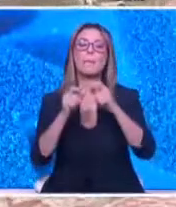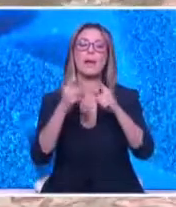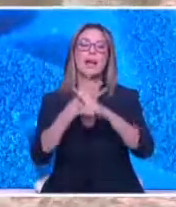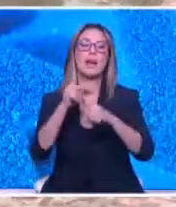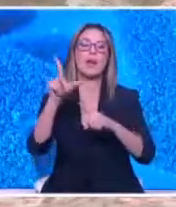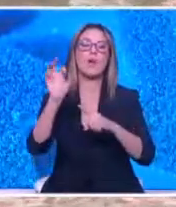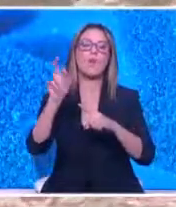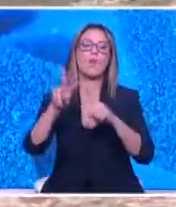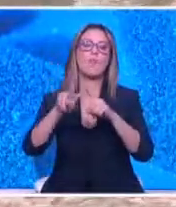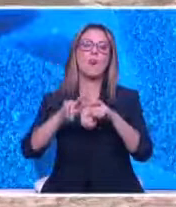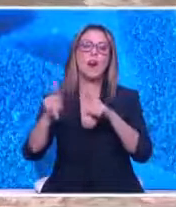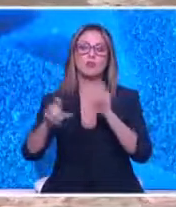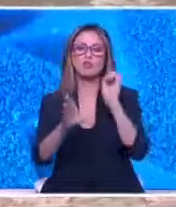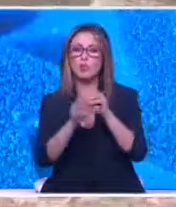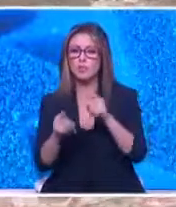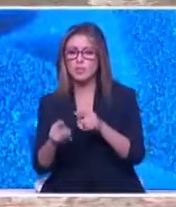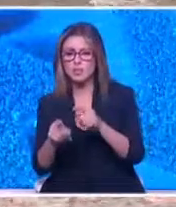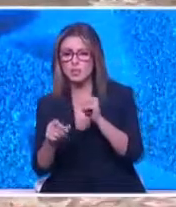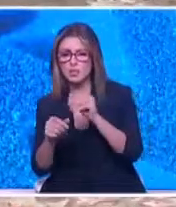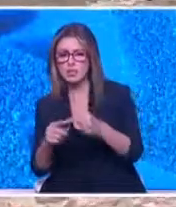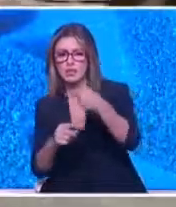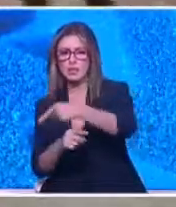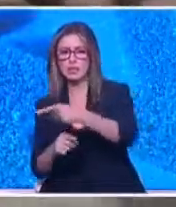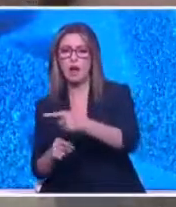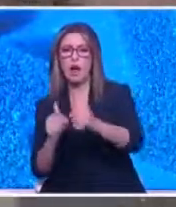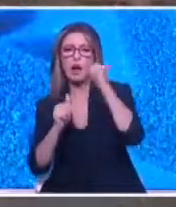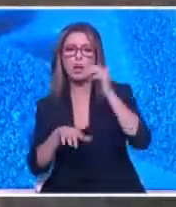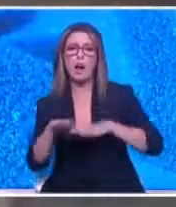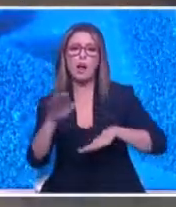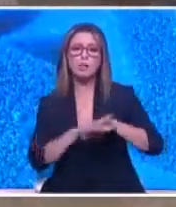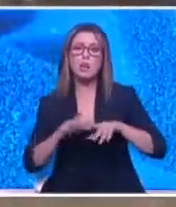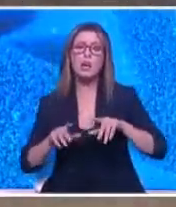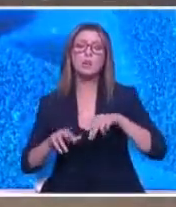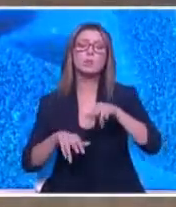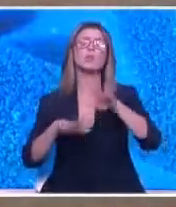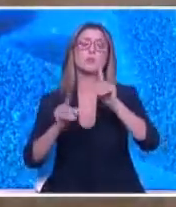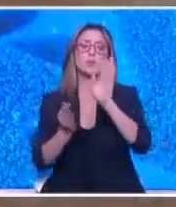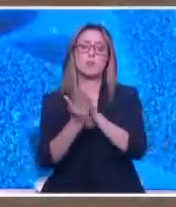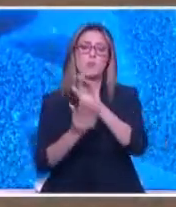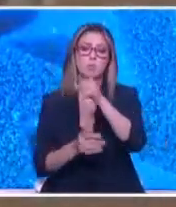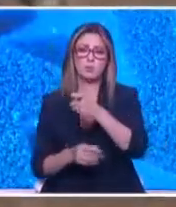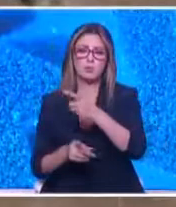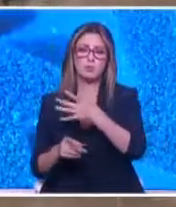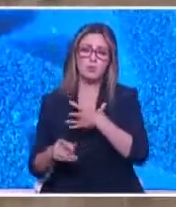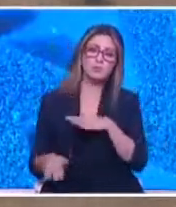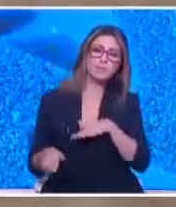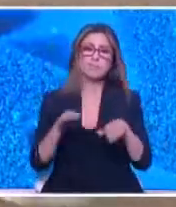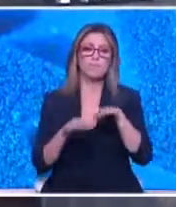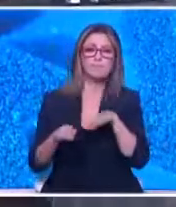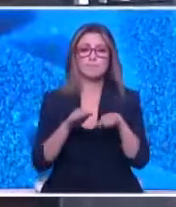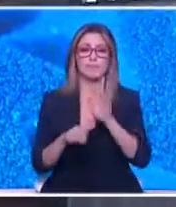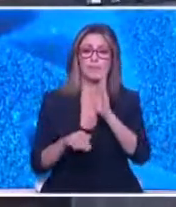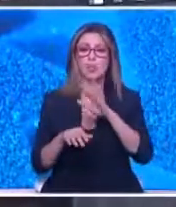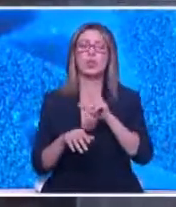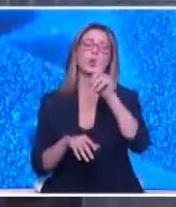kentinde bir çöp tenekesinin yanında arka bacakları tutmayan bir köpek bulundu. Yerde sürüklenerek ilerleyebilen